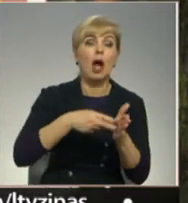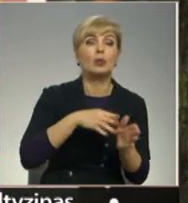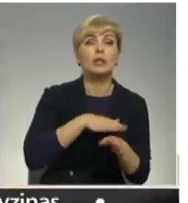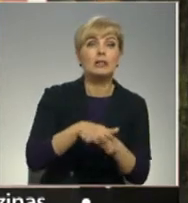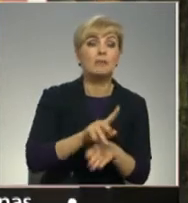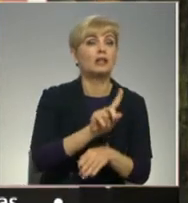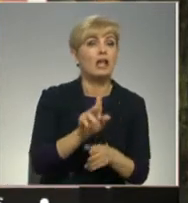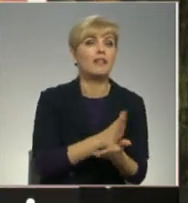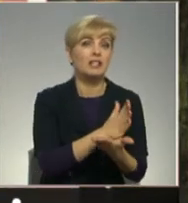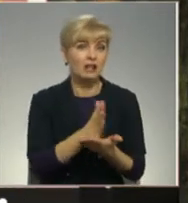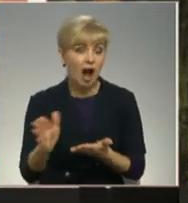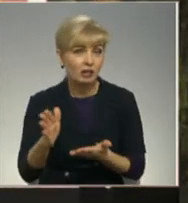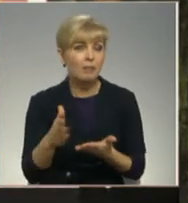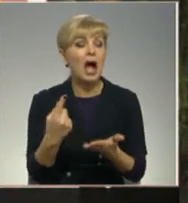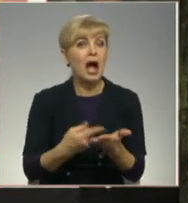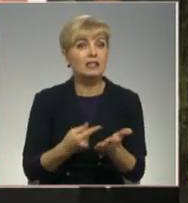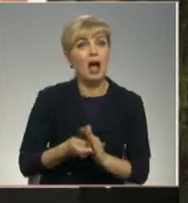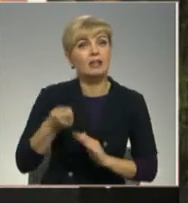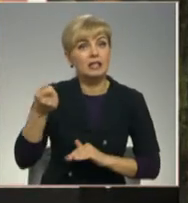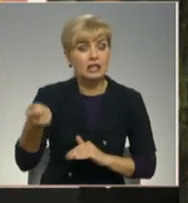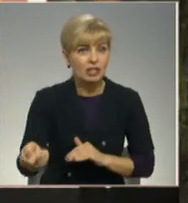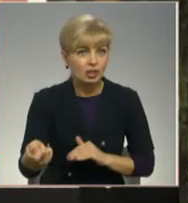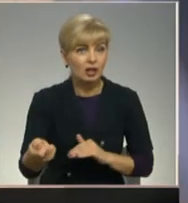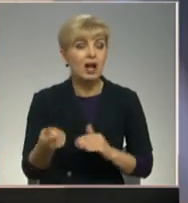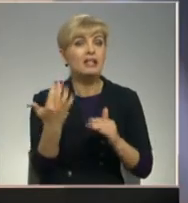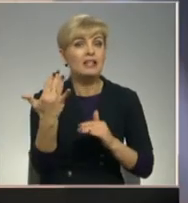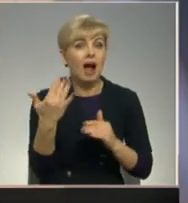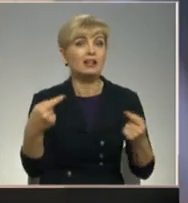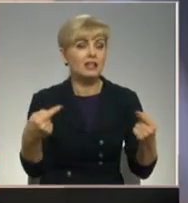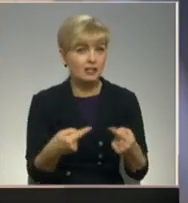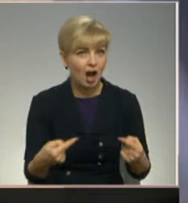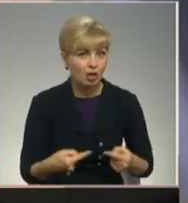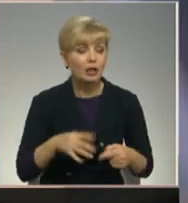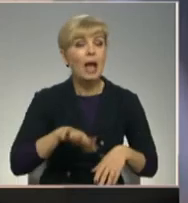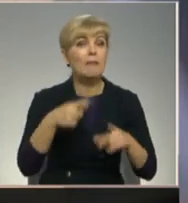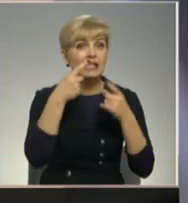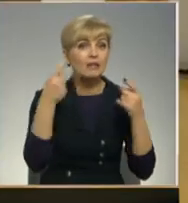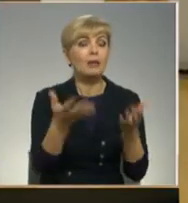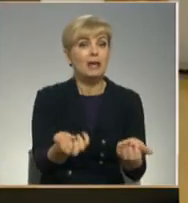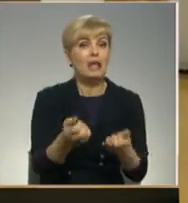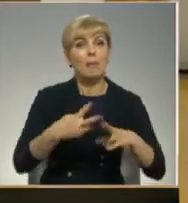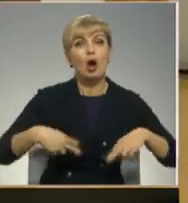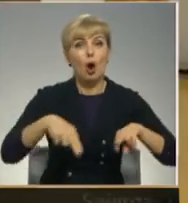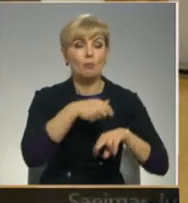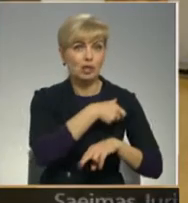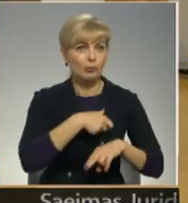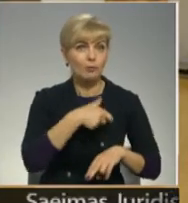ir kārtībā, atskaites tiek iesniegtas un skaitļi sakrīt. Pēc informācijas saņemšanas arī komisijas deputāti